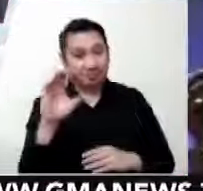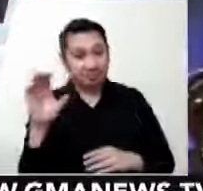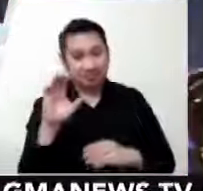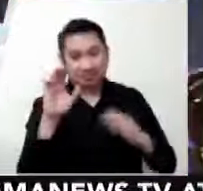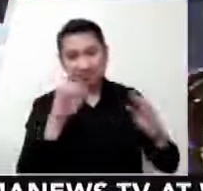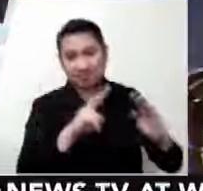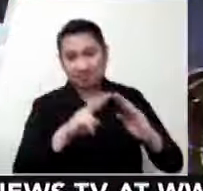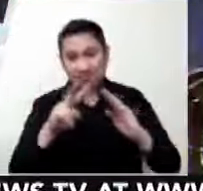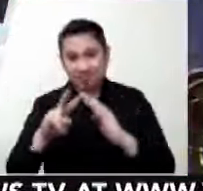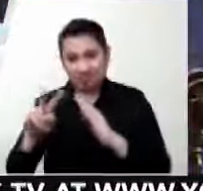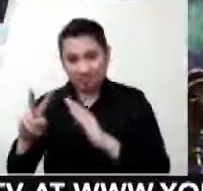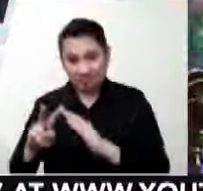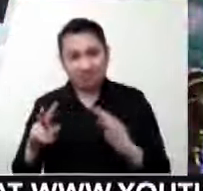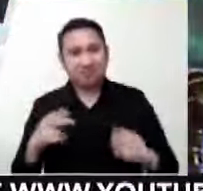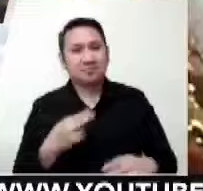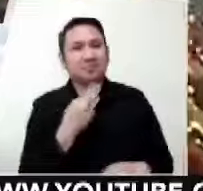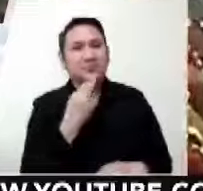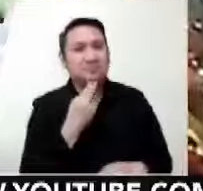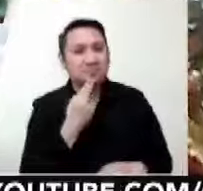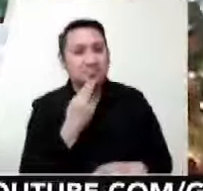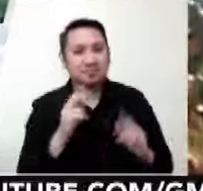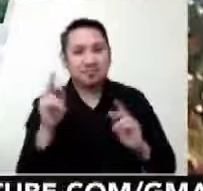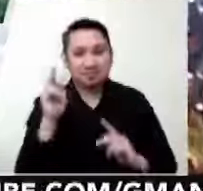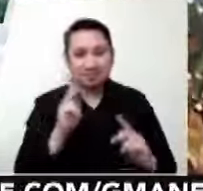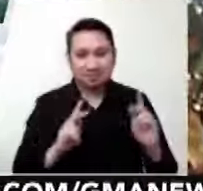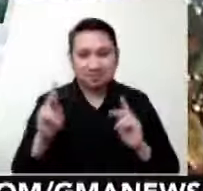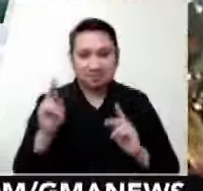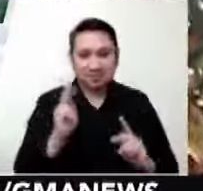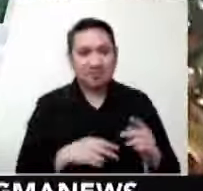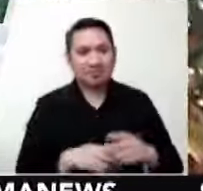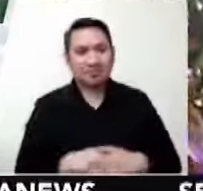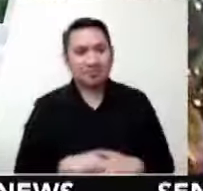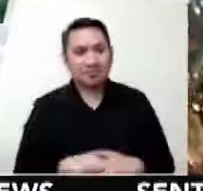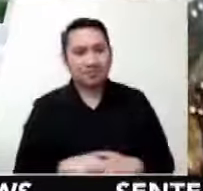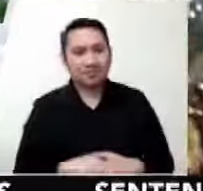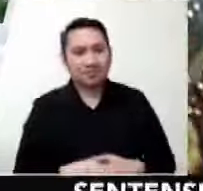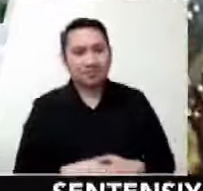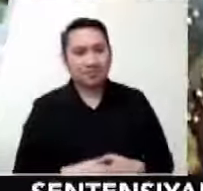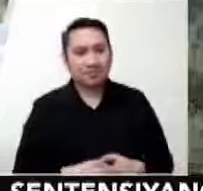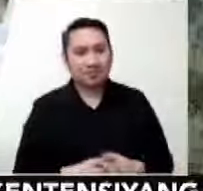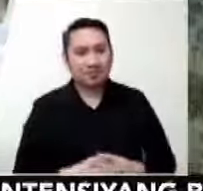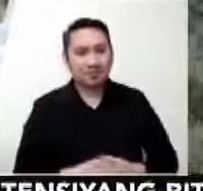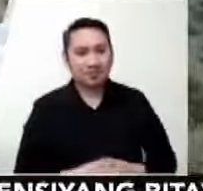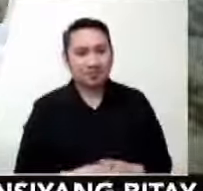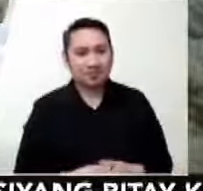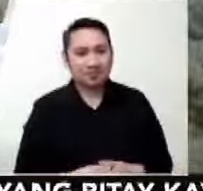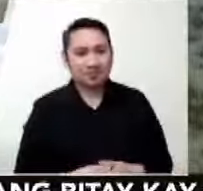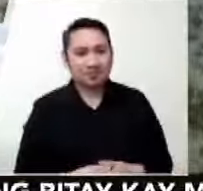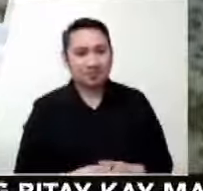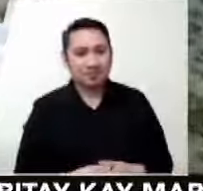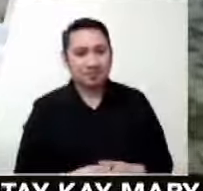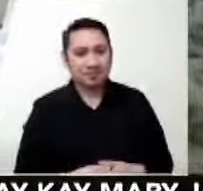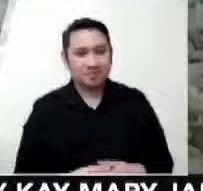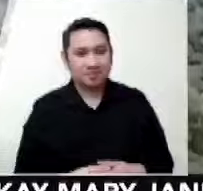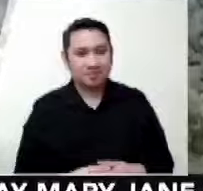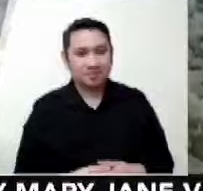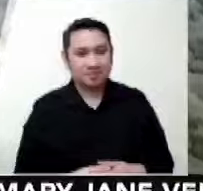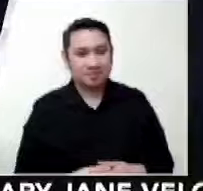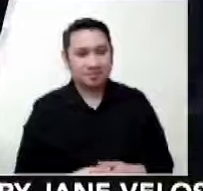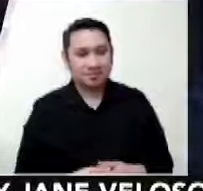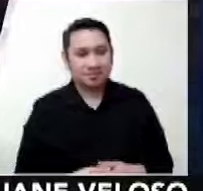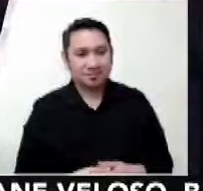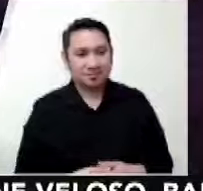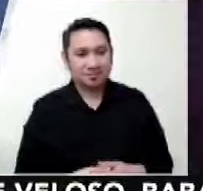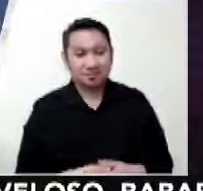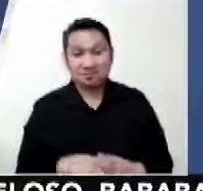pa ng cute performance ng mga little Santa at Christmas els isa sa mga